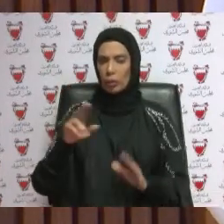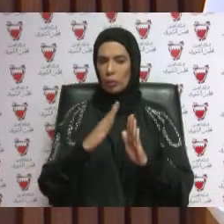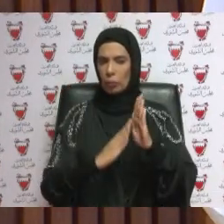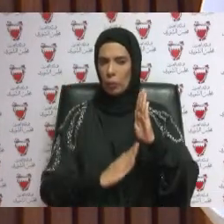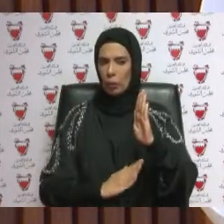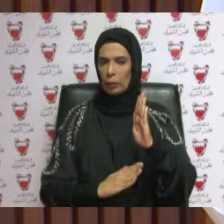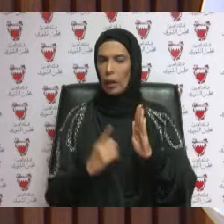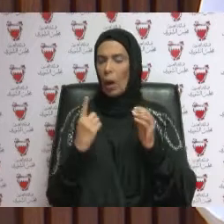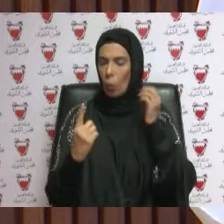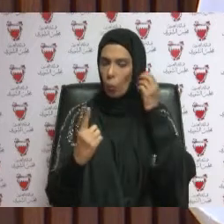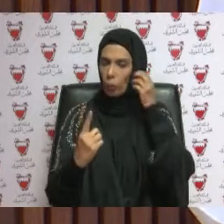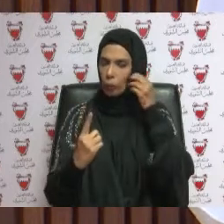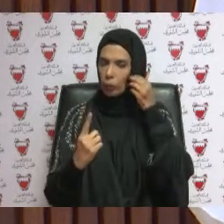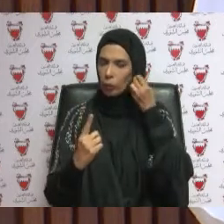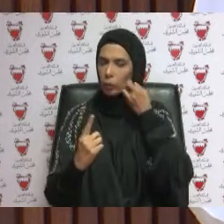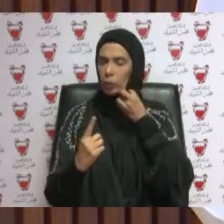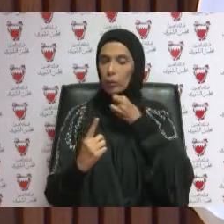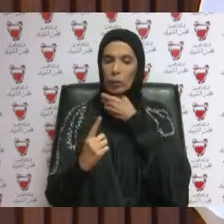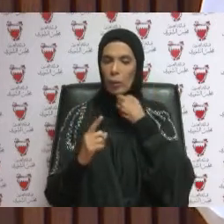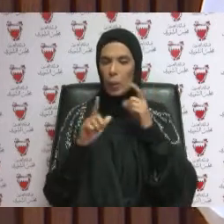التقرير الأولي للجنة،